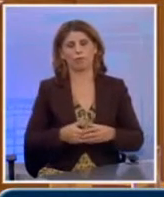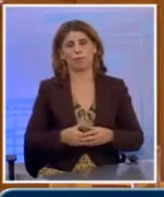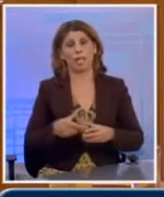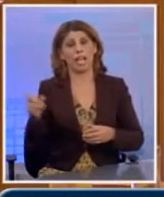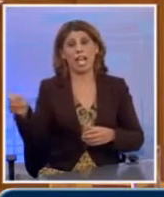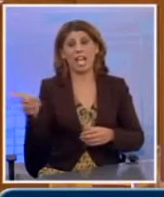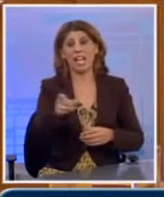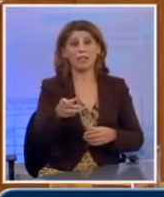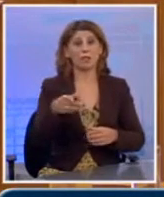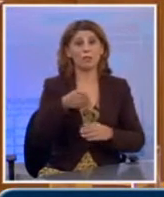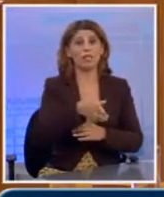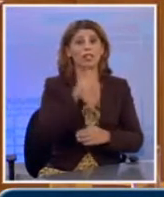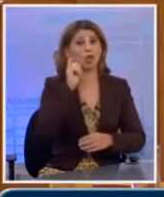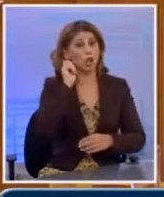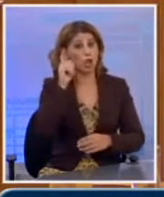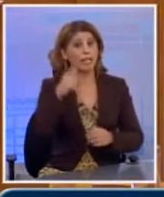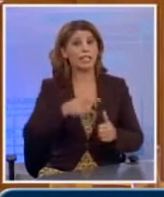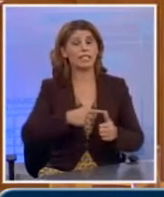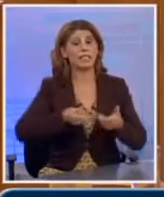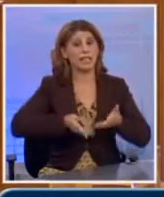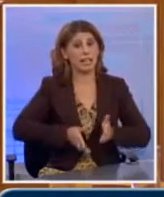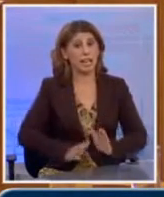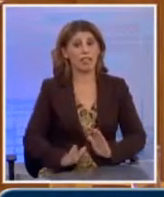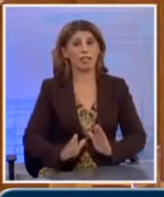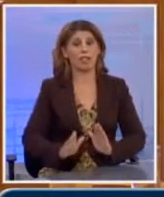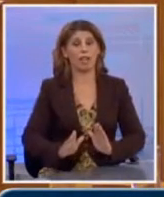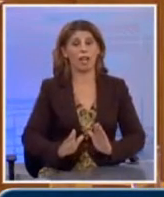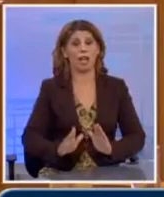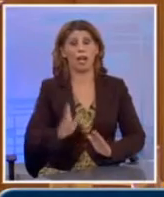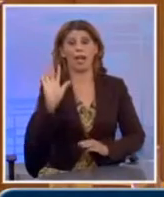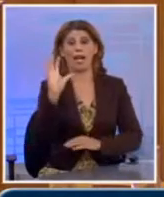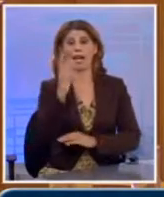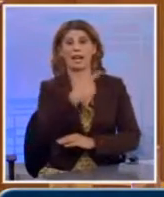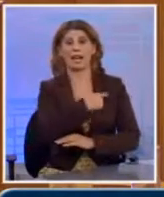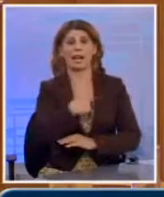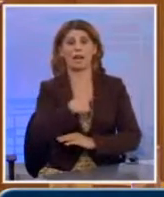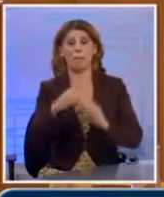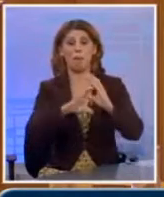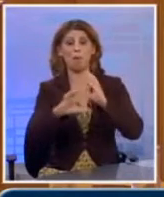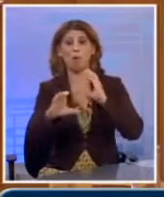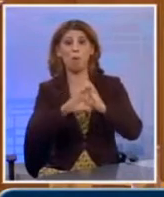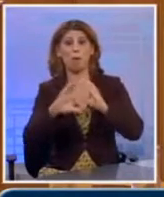που πηγαίνετε στις γιορτές και στα γενέθλια των καναλαρχών με πούλμαν.